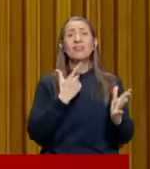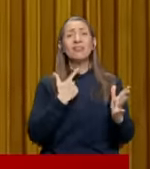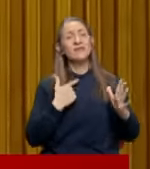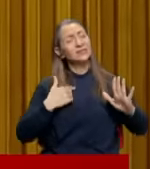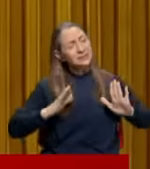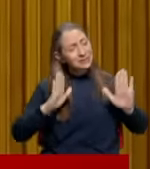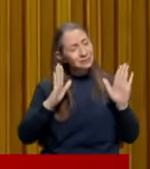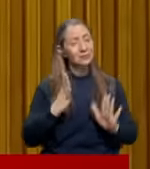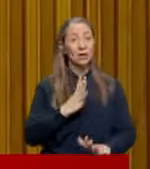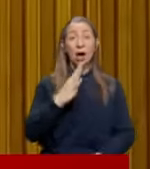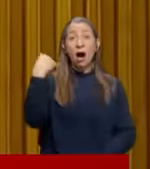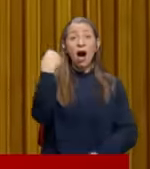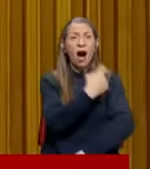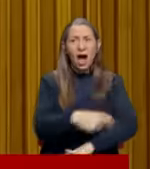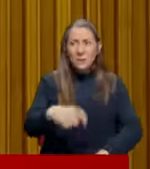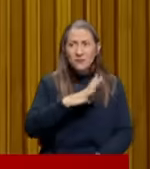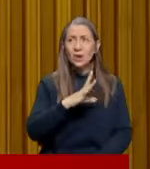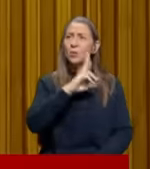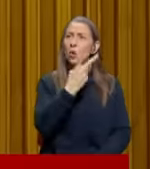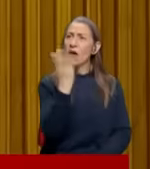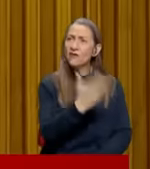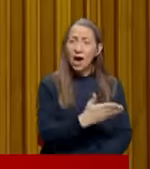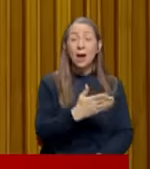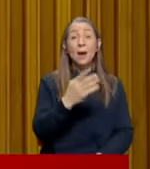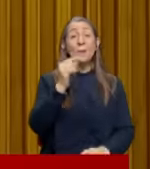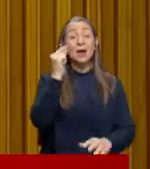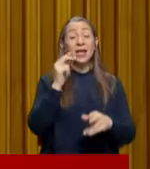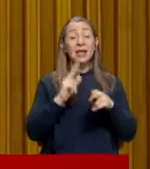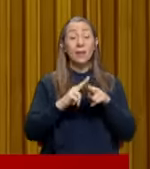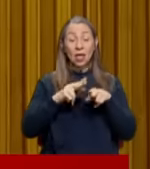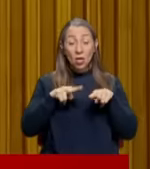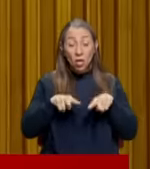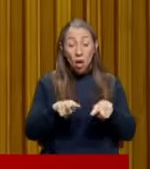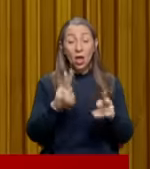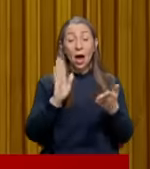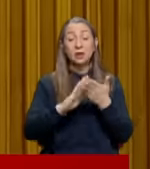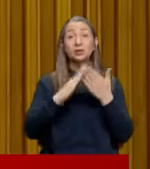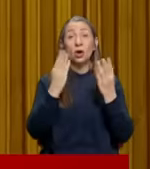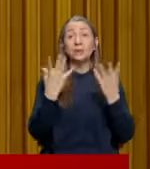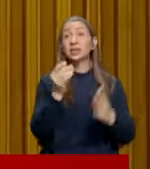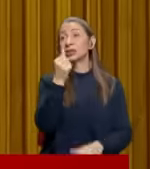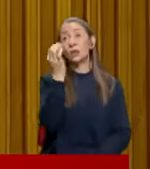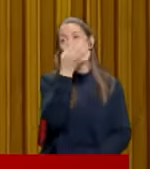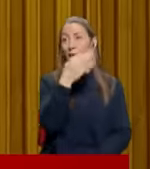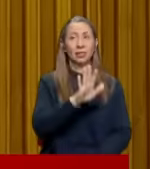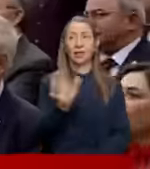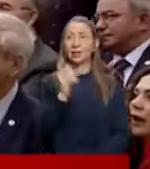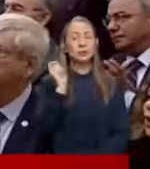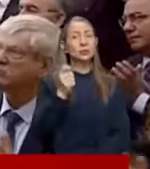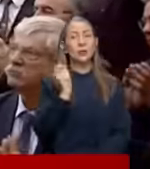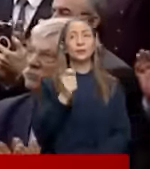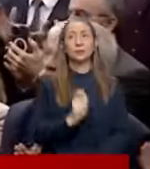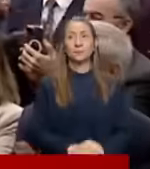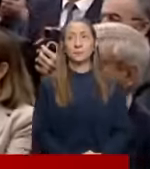teslim olmak vardır, haram vardır, günah vardır. Bay Kemal'in yol arkadaşı olmak ise hiç kolay değil, zordur.